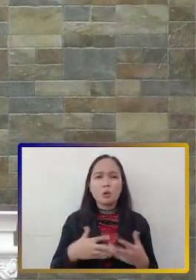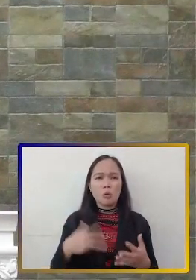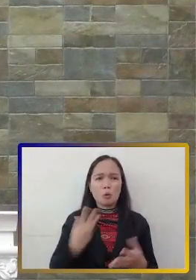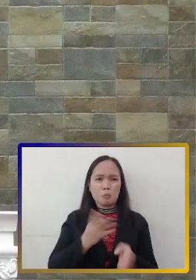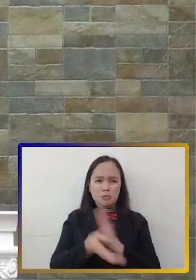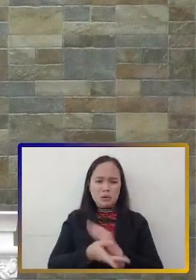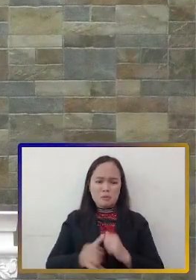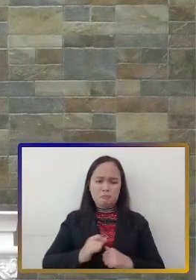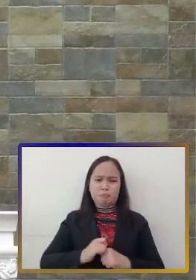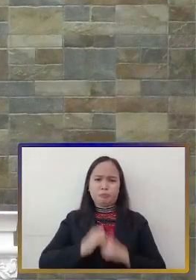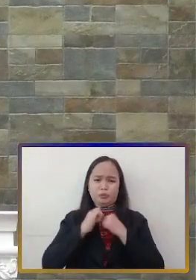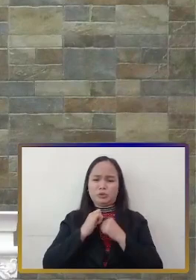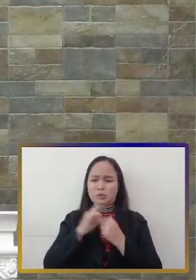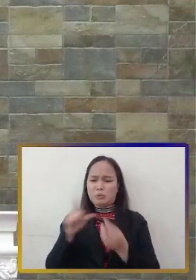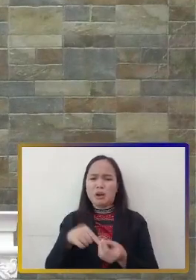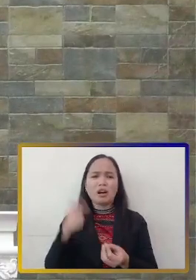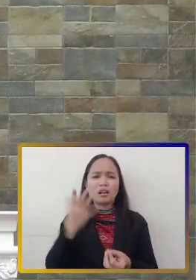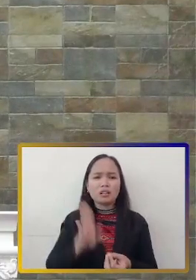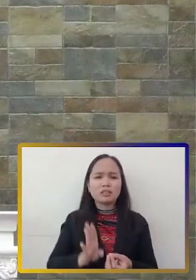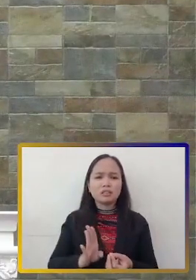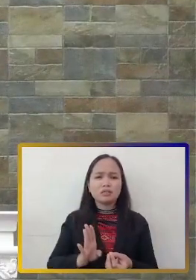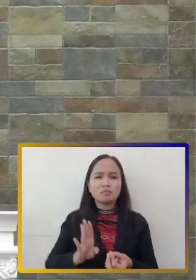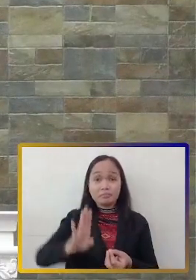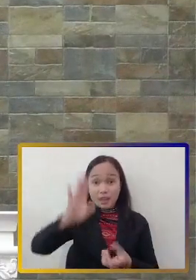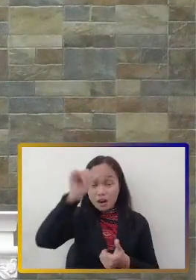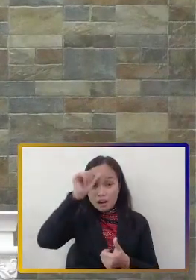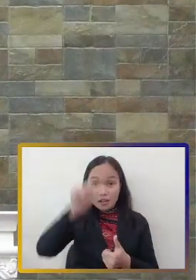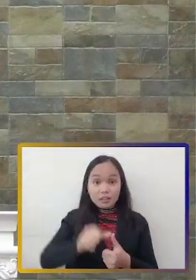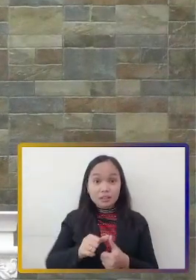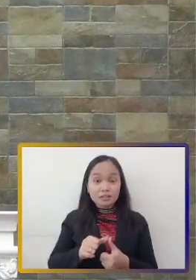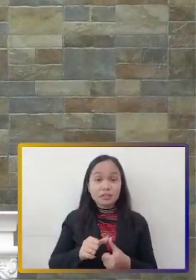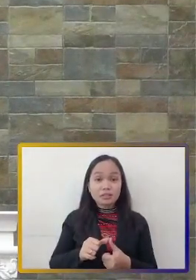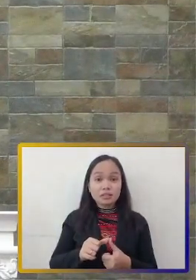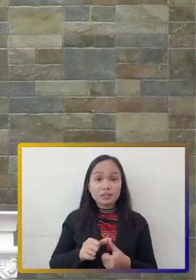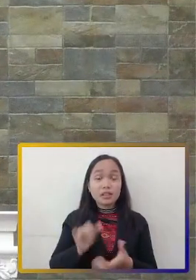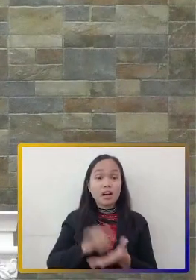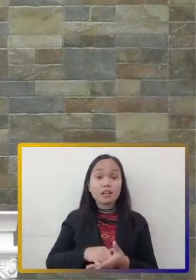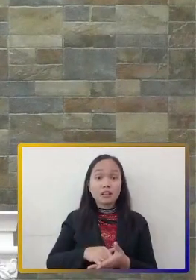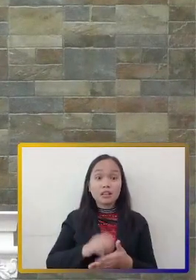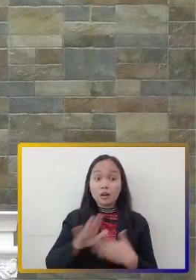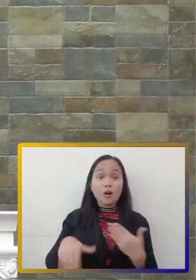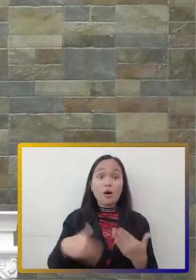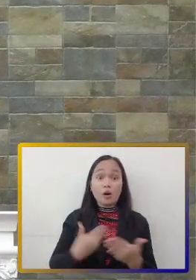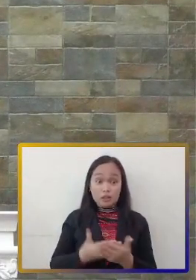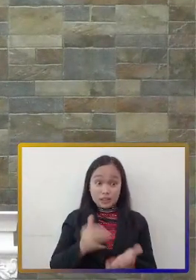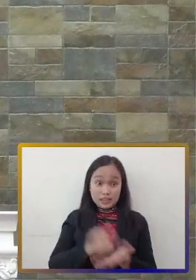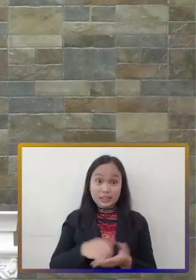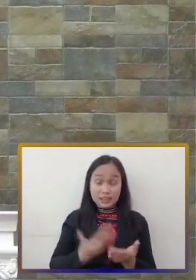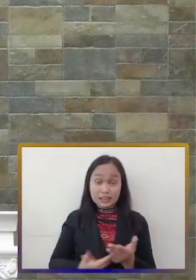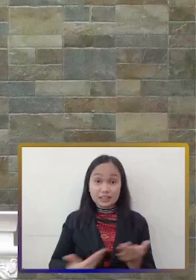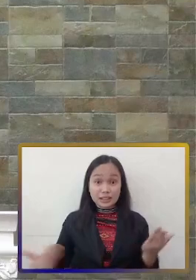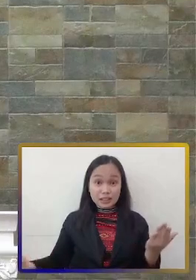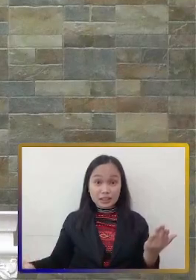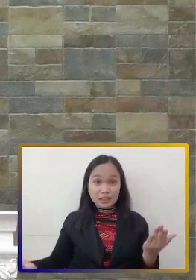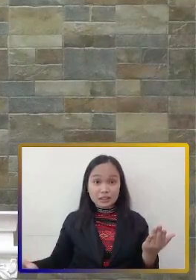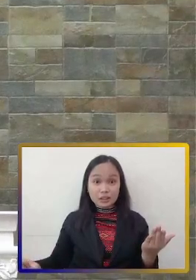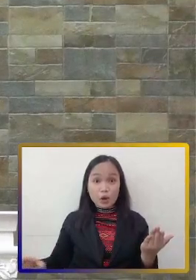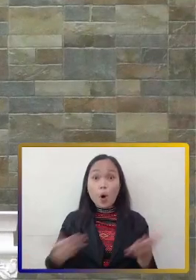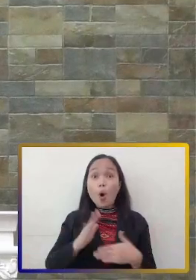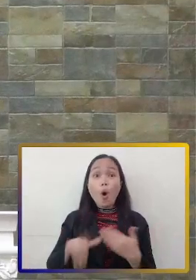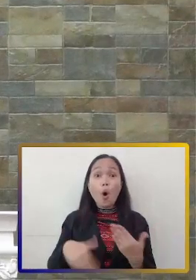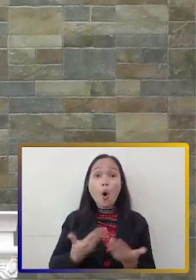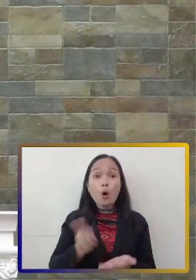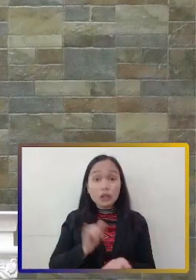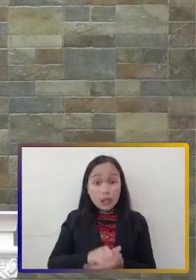na natin sa Diyos. Tandaan po natin na ang lahat ng mga bagay na ito, lahat po ito